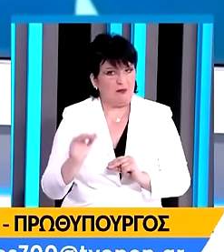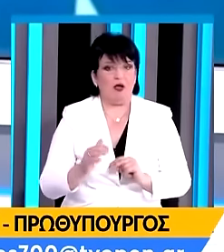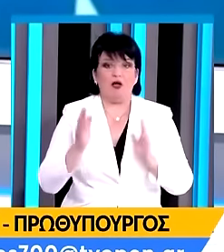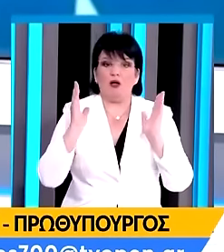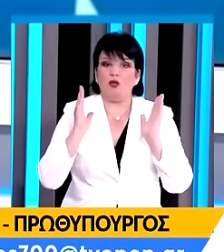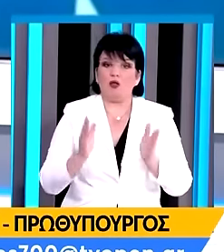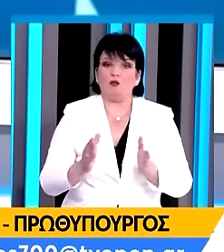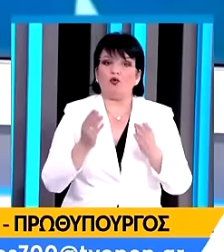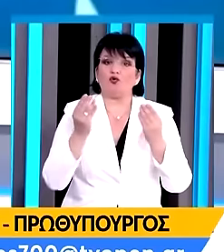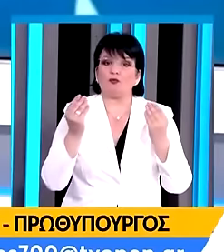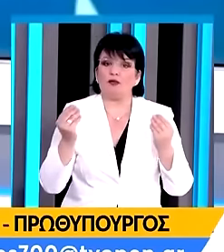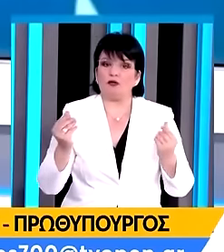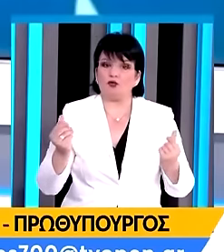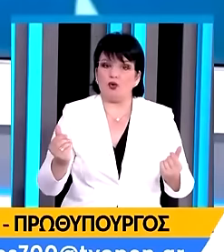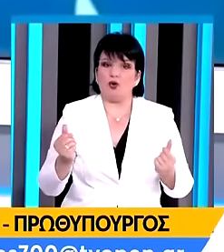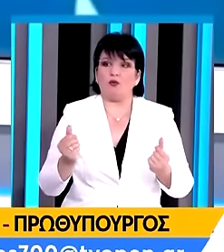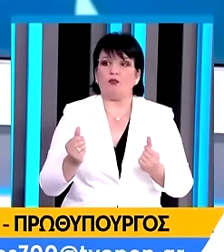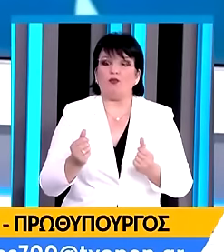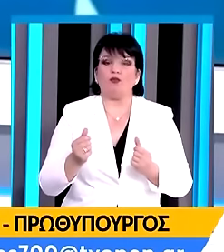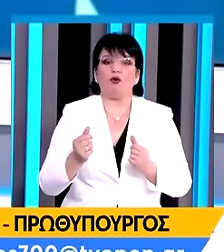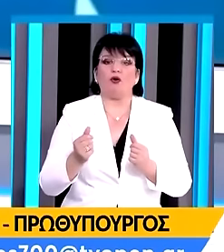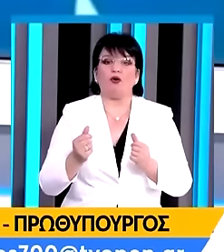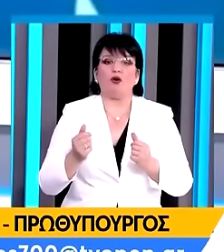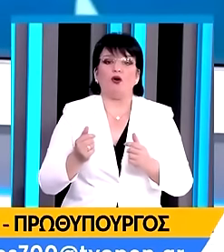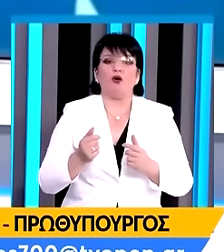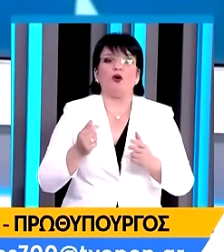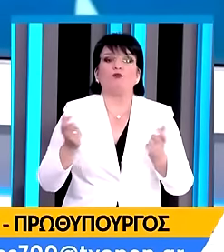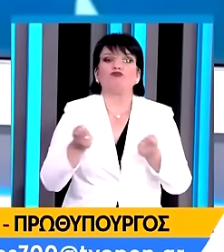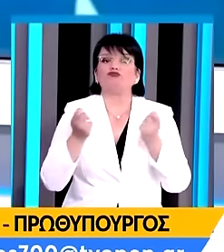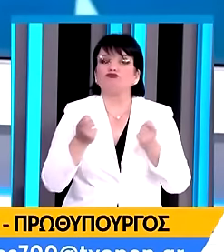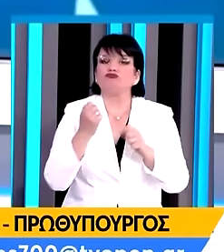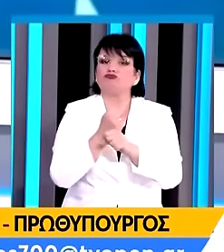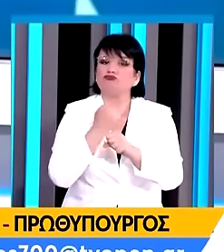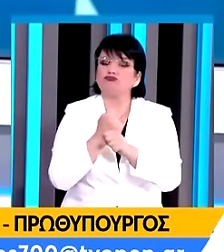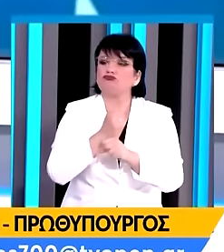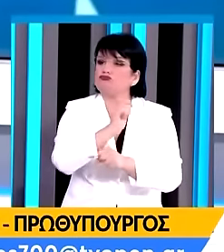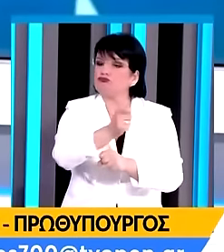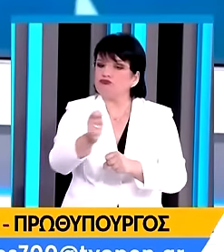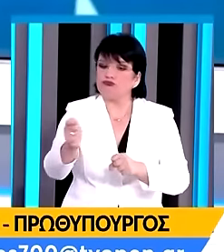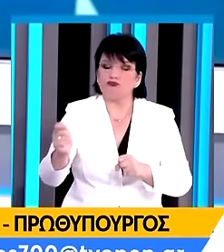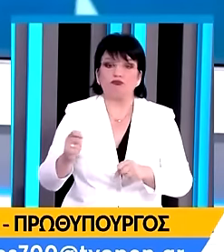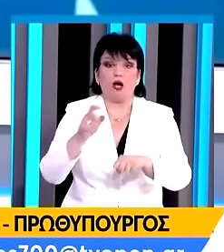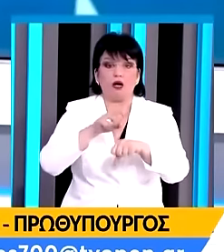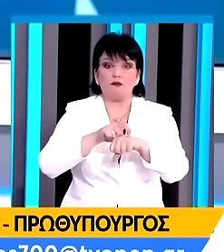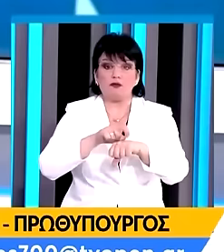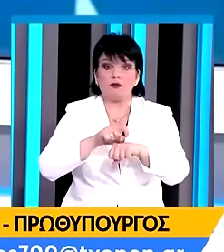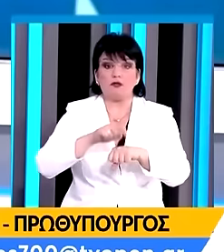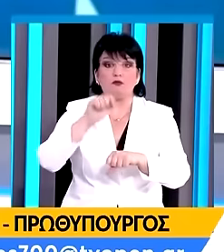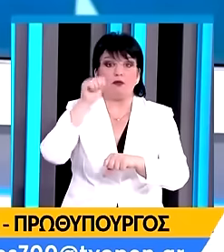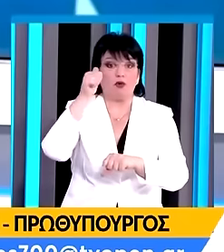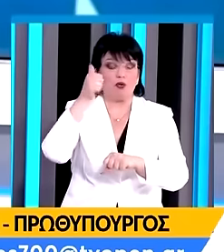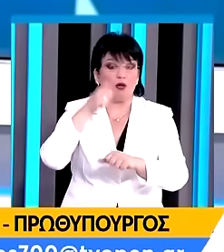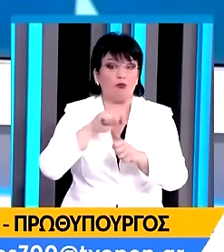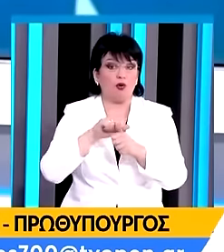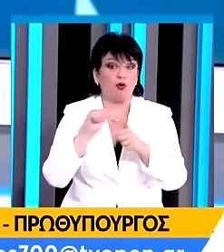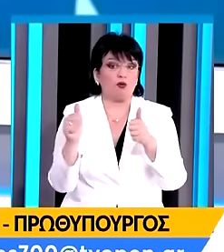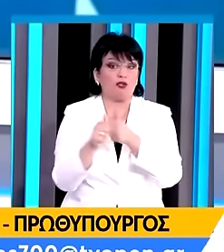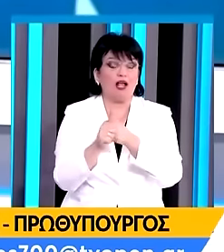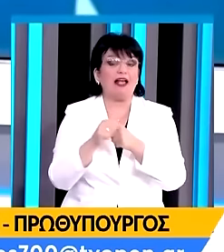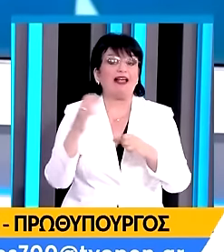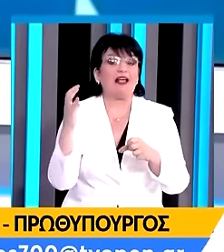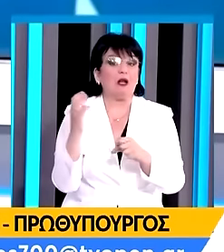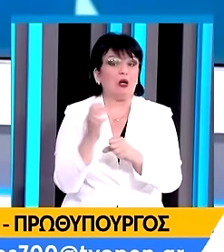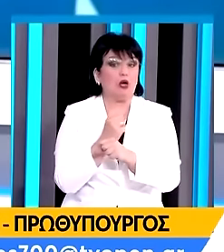μπορούσαμε να δώσουμε πρώτα έμφαση στη φορολόγηση της εργασίας, σε εργοδοτικές εισφορές. Αλλά αυτή τη στιγμή πρέπει πρώτα και πάνω απ' όλα να